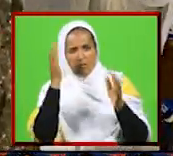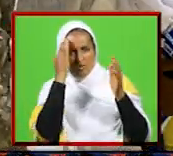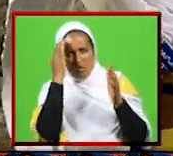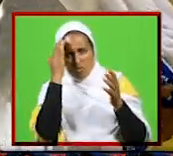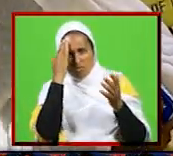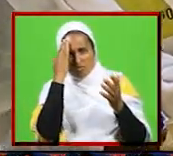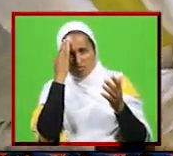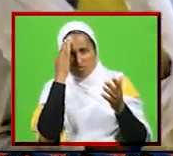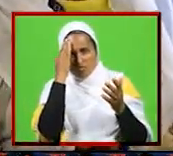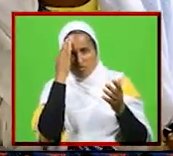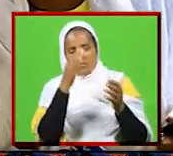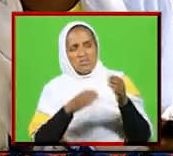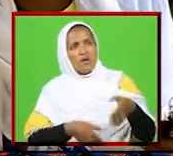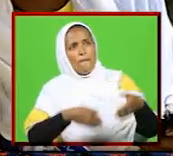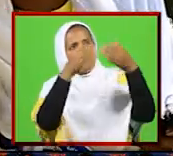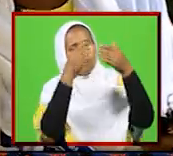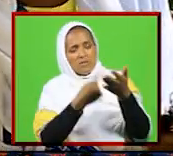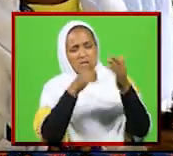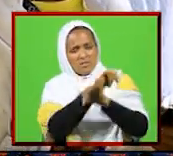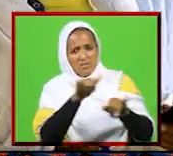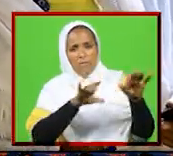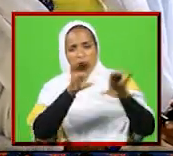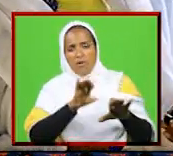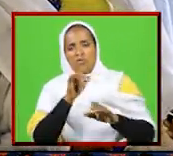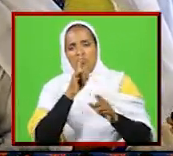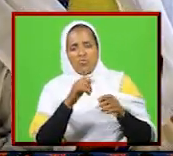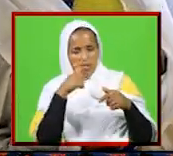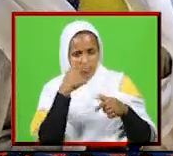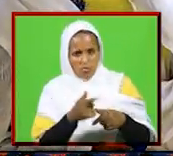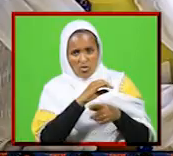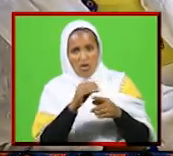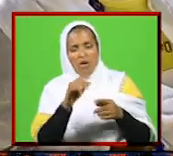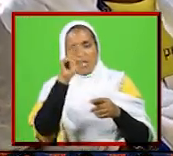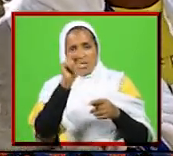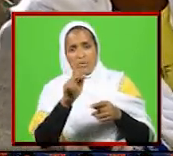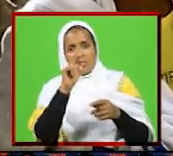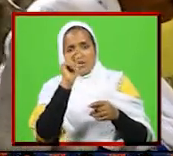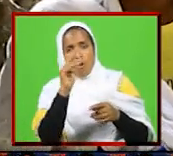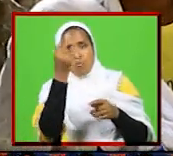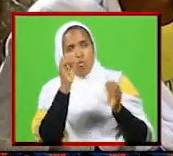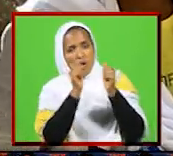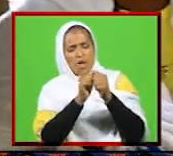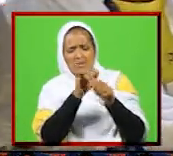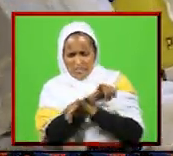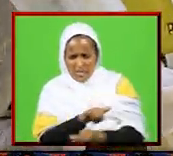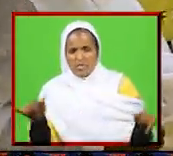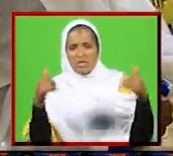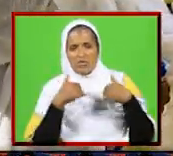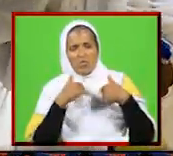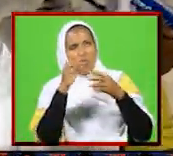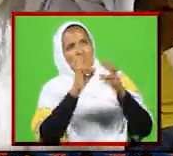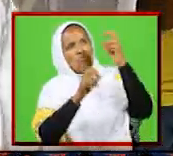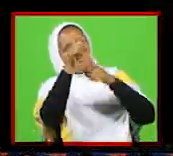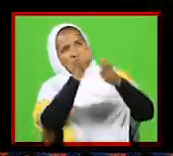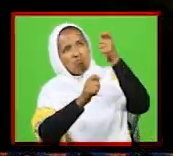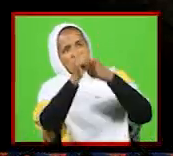የሚታወቅ ግንባታ እንደዛ አድርገው ነው እንትን የሚሉት። እና ከደብረ ዳሞ ጋር ተመሳሳይነት አለው። ያ የሚወጣው በገመድ ተጎተ